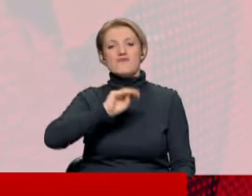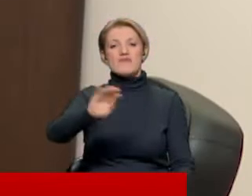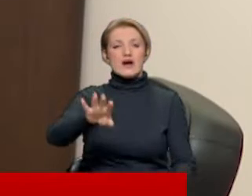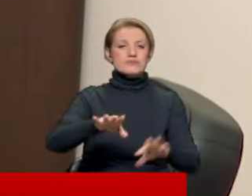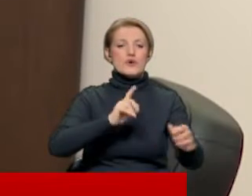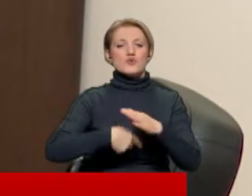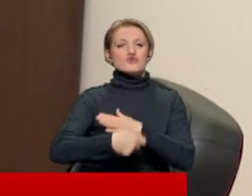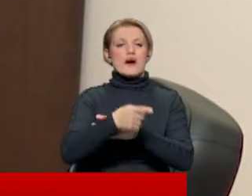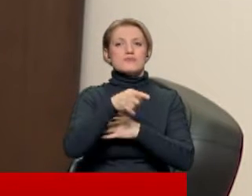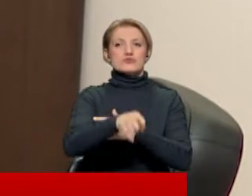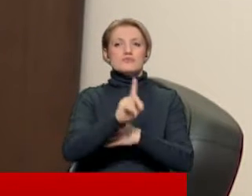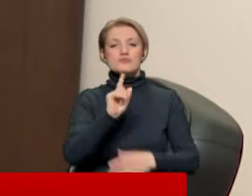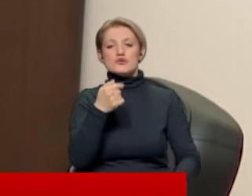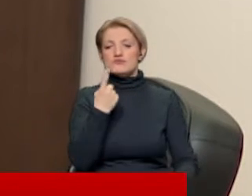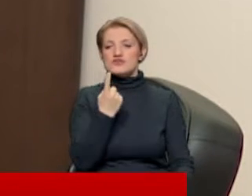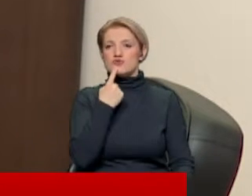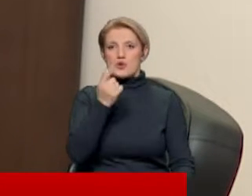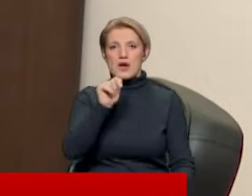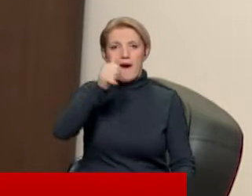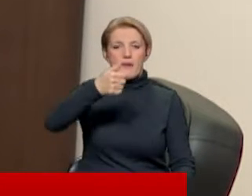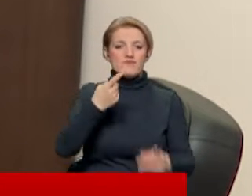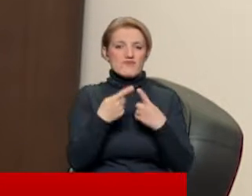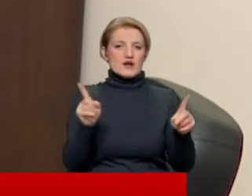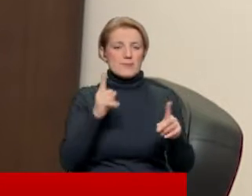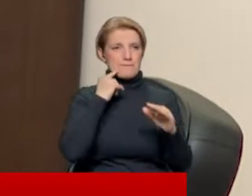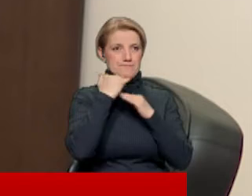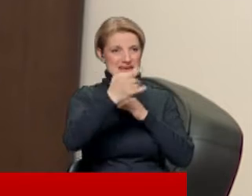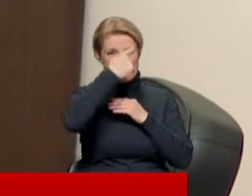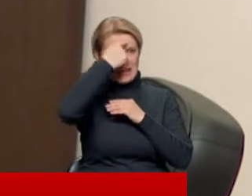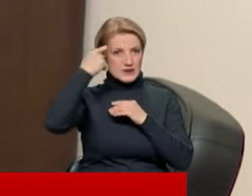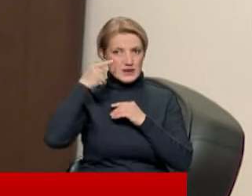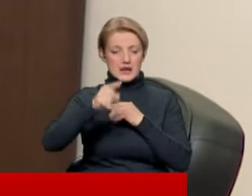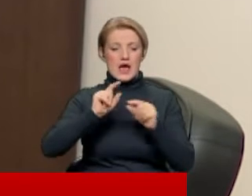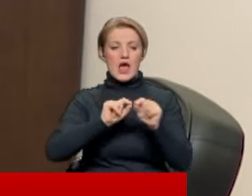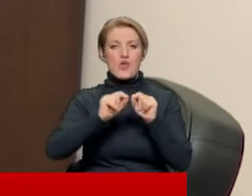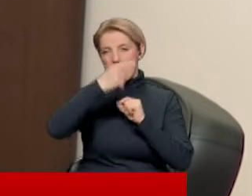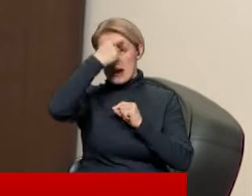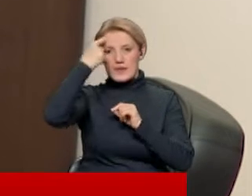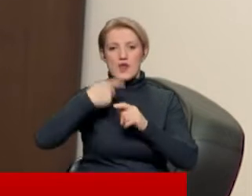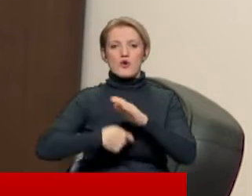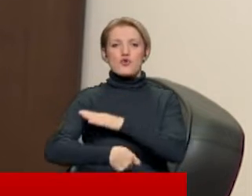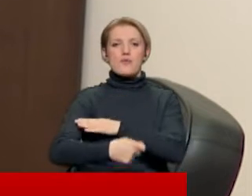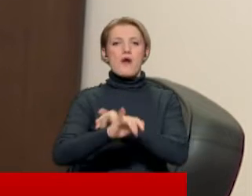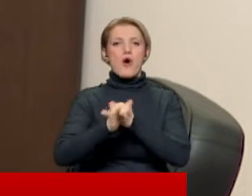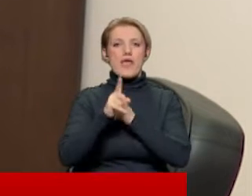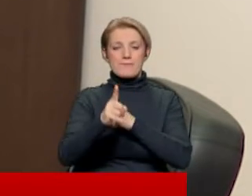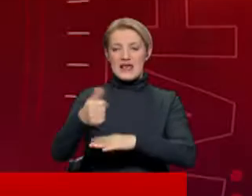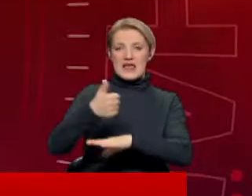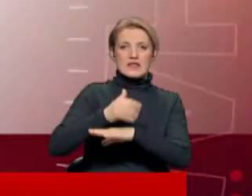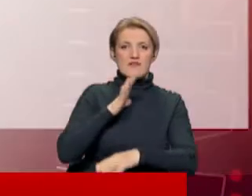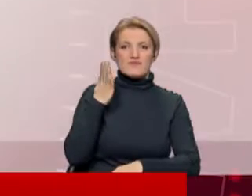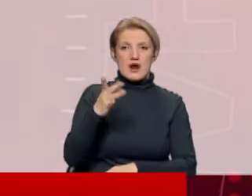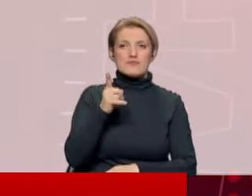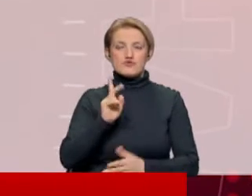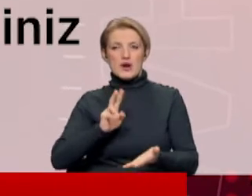Kumar budur. Bir gün bir şey söylüyor, ertesi gün farklı bir şey söylüyor. Milletin kaderiyle, ekonominin kaderiyle kumar oynayan bir iktidar var.